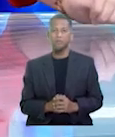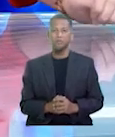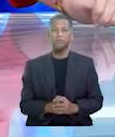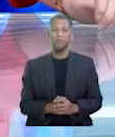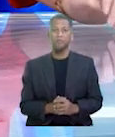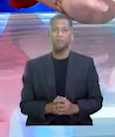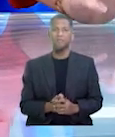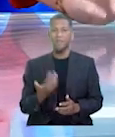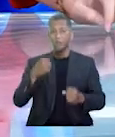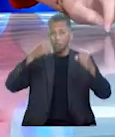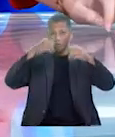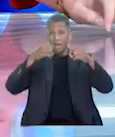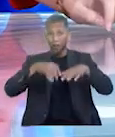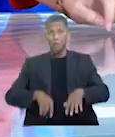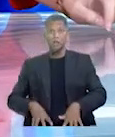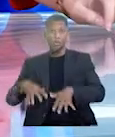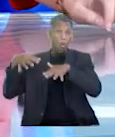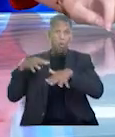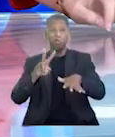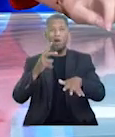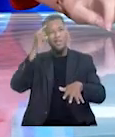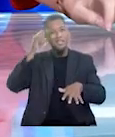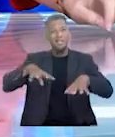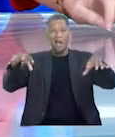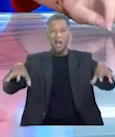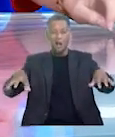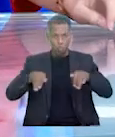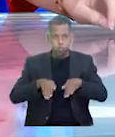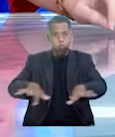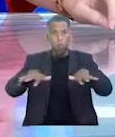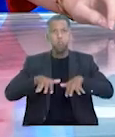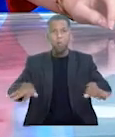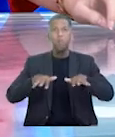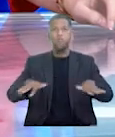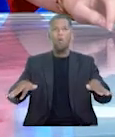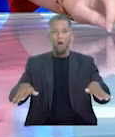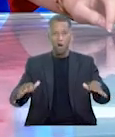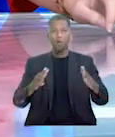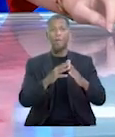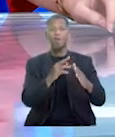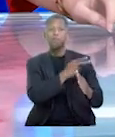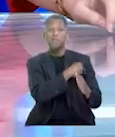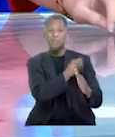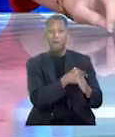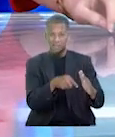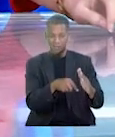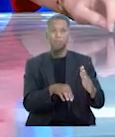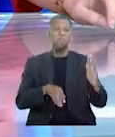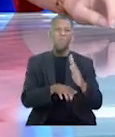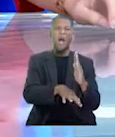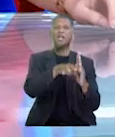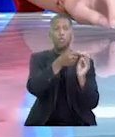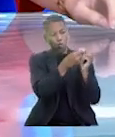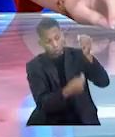Pemirsa, diguyur hujan deras, banjir bandang menerjang dua desa di Purbalingga, Jawa Tengah. Akibatnya ratusan rumah dan satu puskesmas terendam